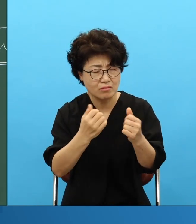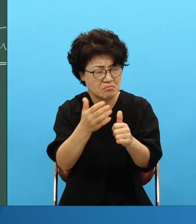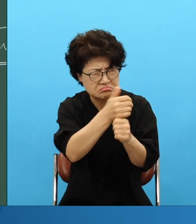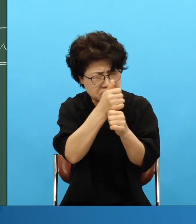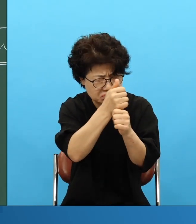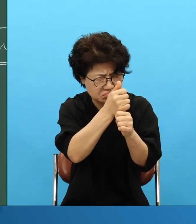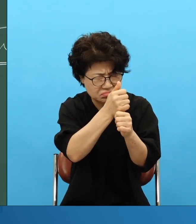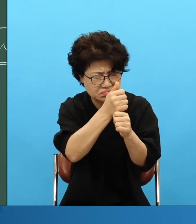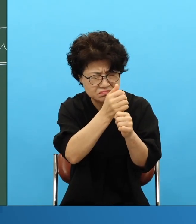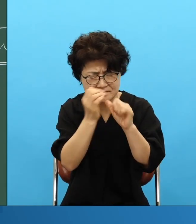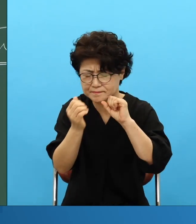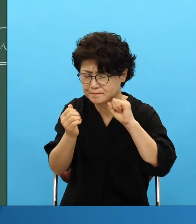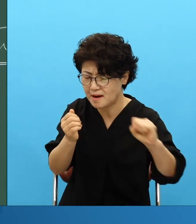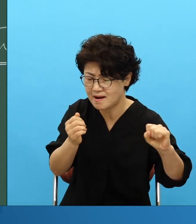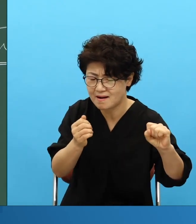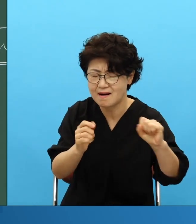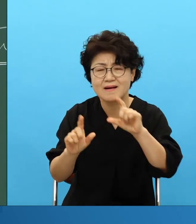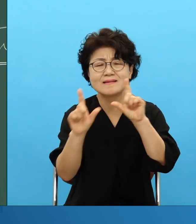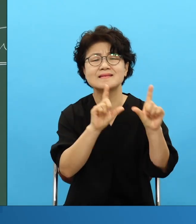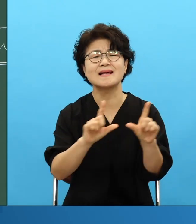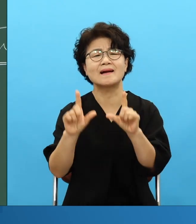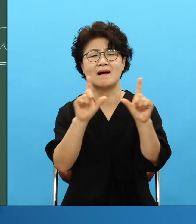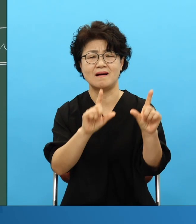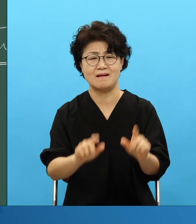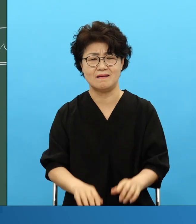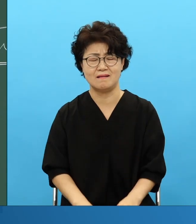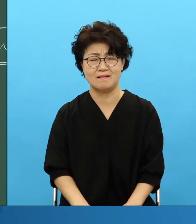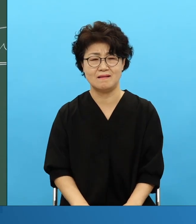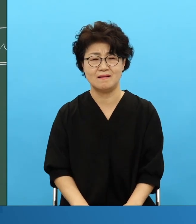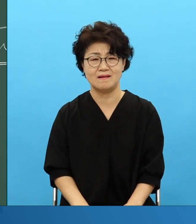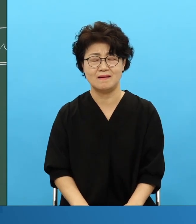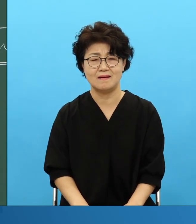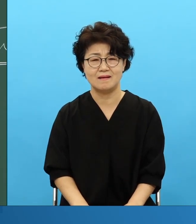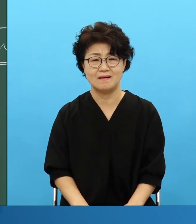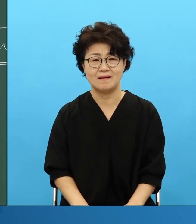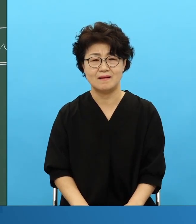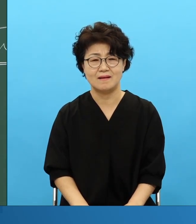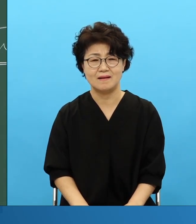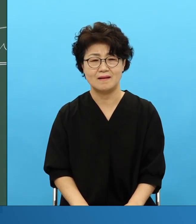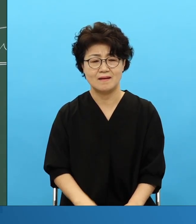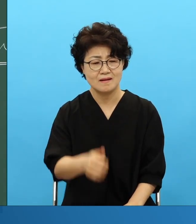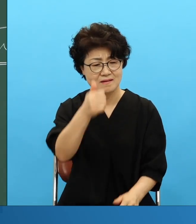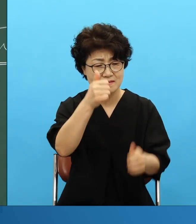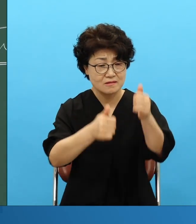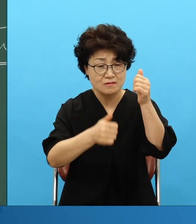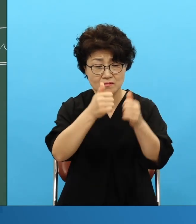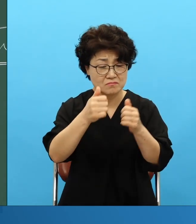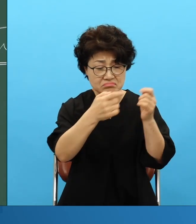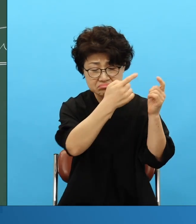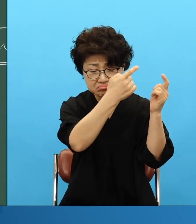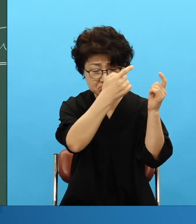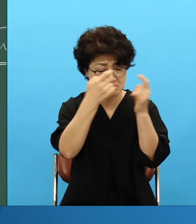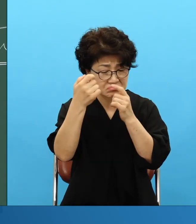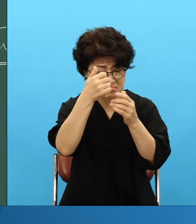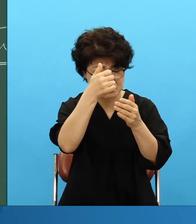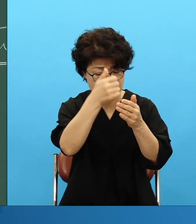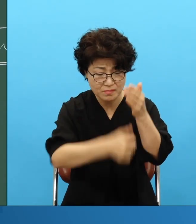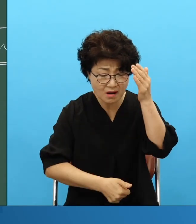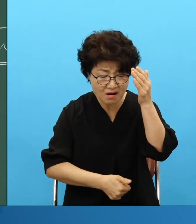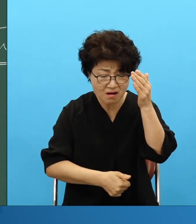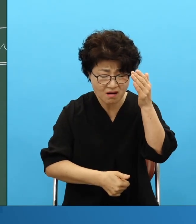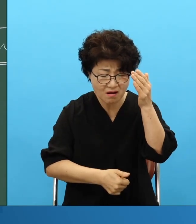believers 되죠. are holding on to no problems at all, and they're dying from 네, it. 시험 안 들어야 될 때 시험 들어가지고 자기 인생을